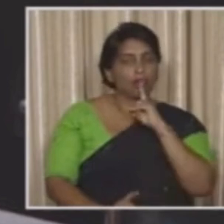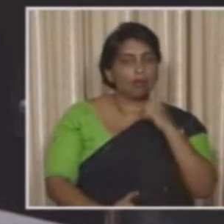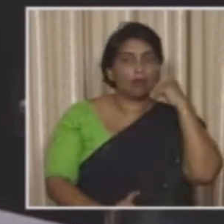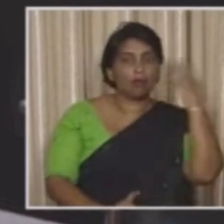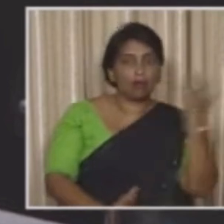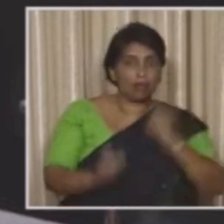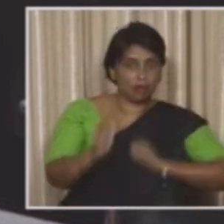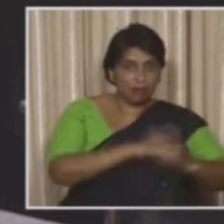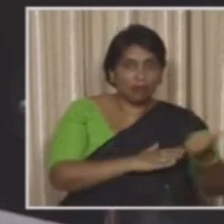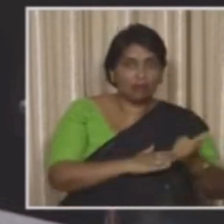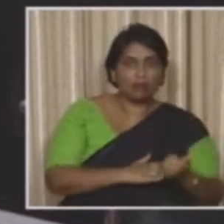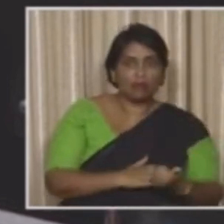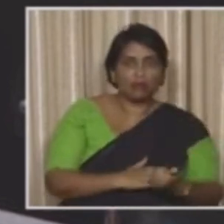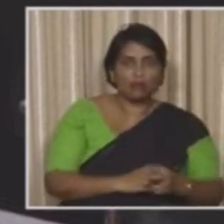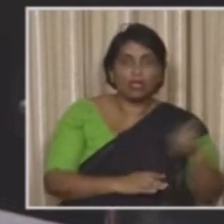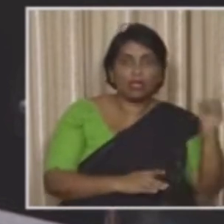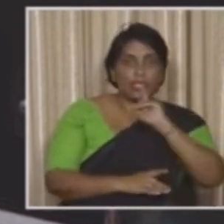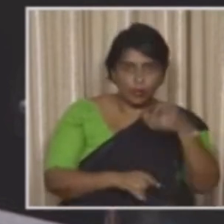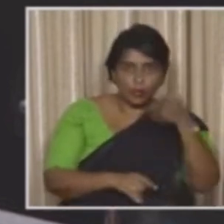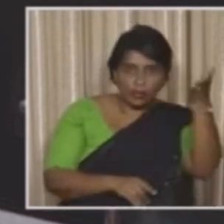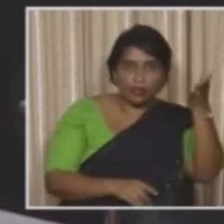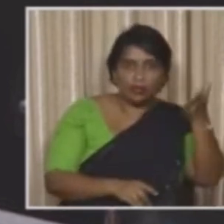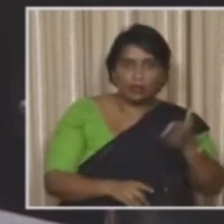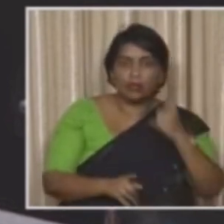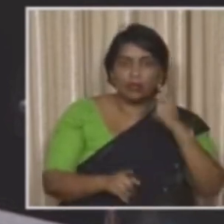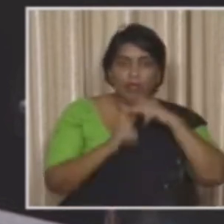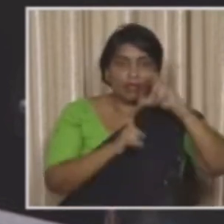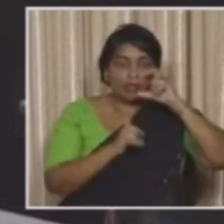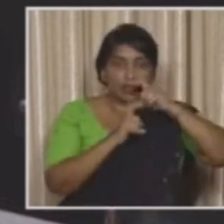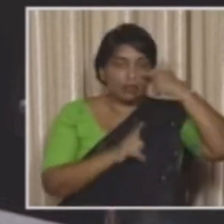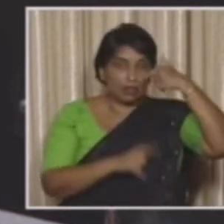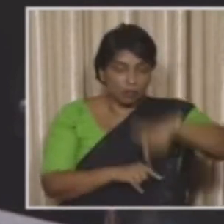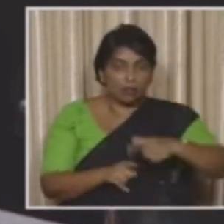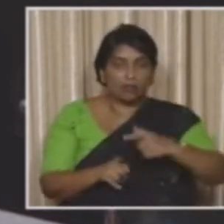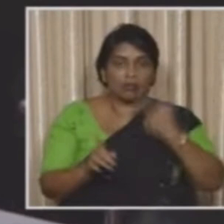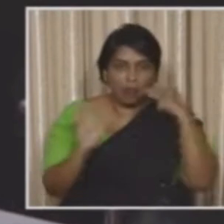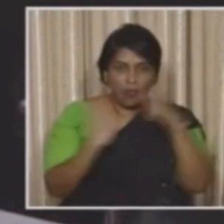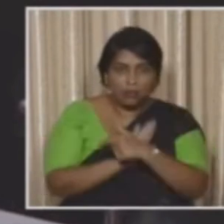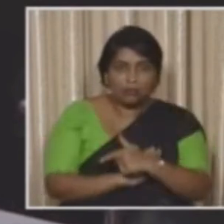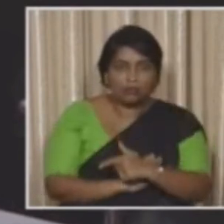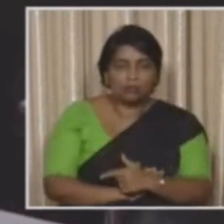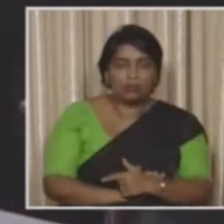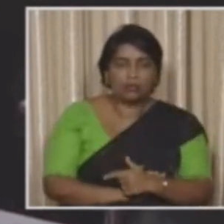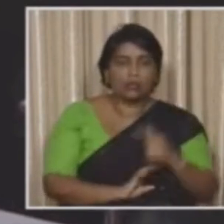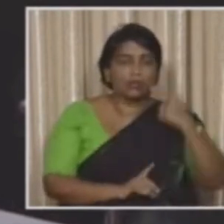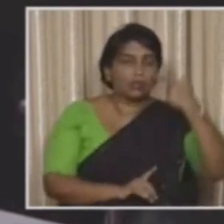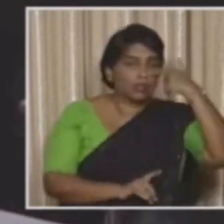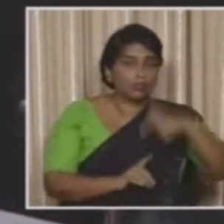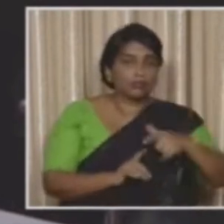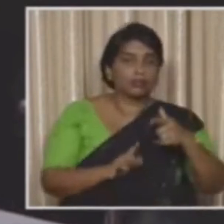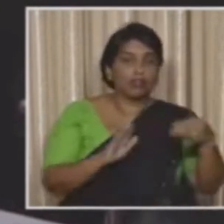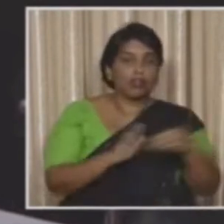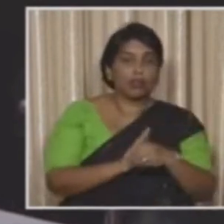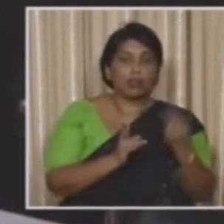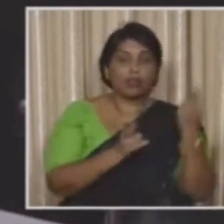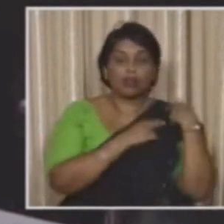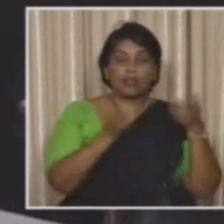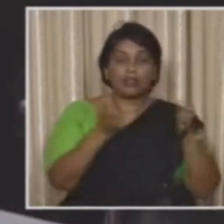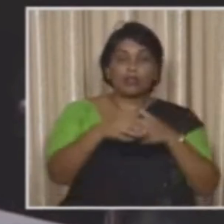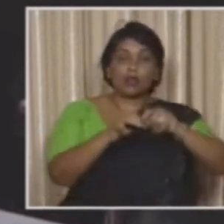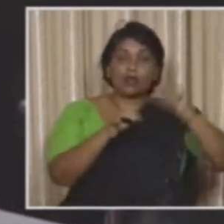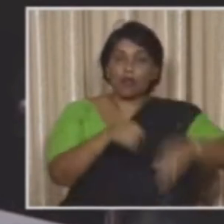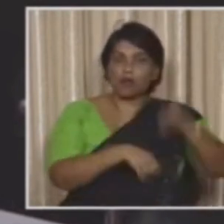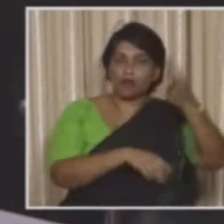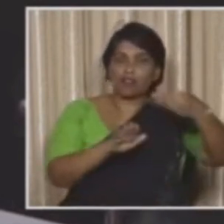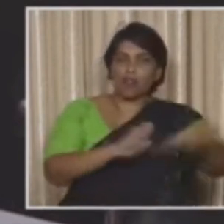ගල්ලංගුරු කාර්යම් වෙනුවෙන් එතුමා කිව්වේ ඒකද මම කතා කරන්නේ ඩීසල් කාර්යම් වෙනුවෙන් ඩීසල් ගල්ලංගුරු වල කොමිස් ගත්ත එතුමාගේ කැබිනට් මණ්ඩල